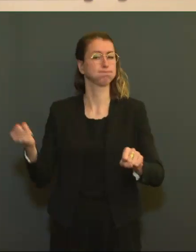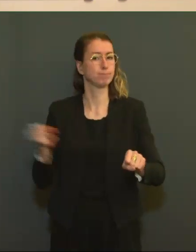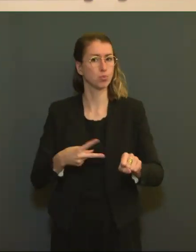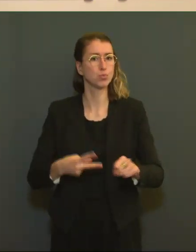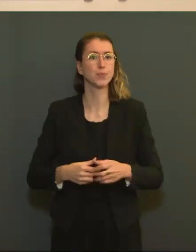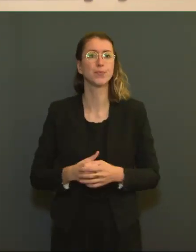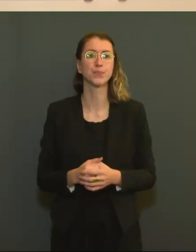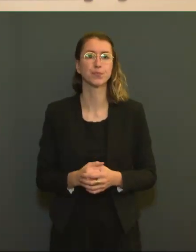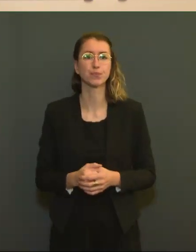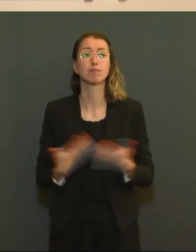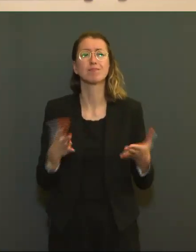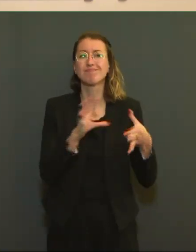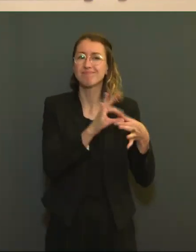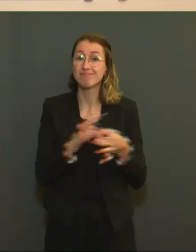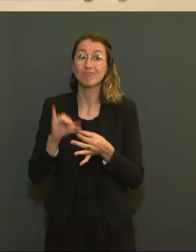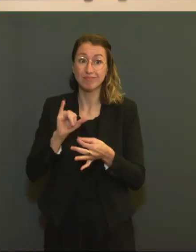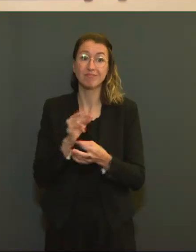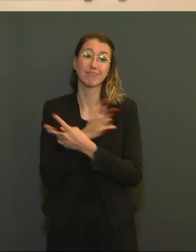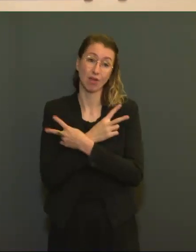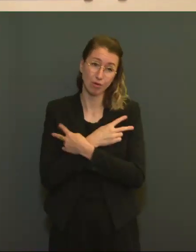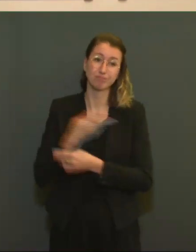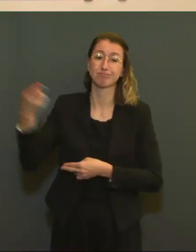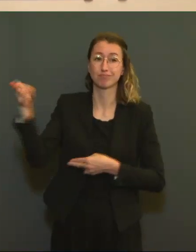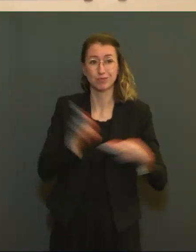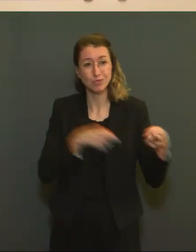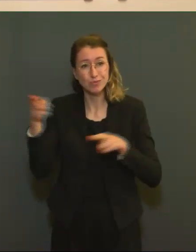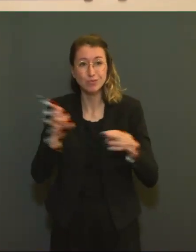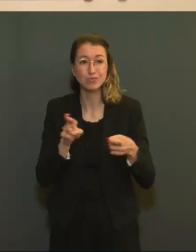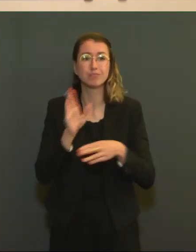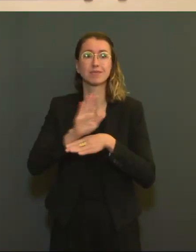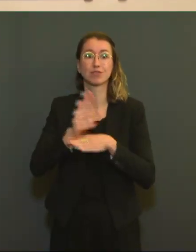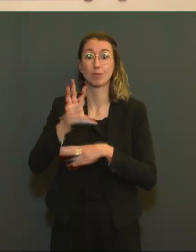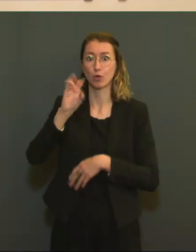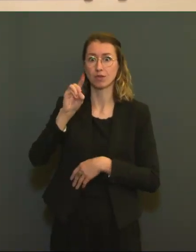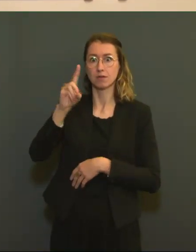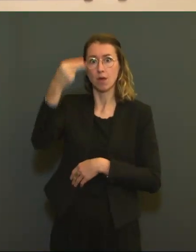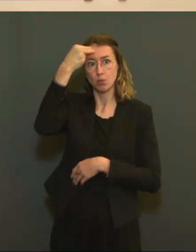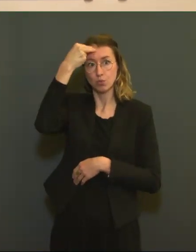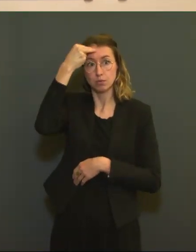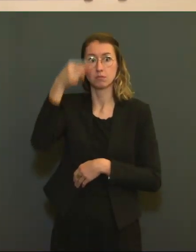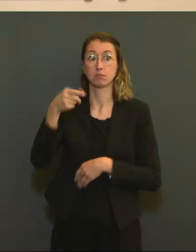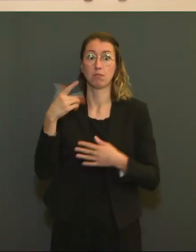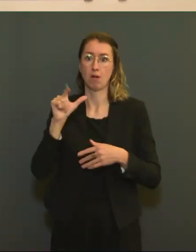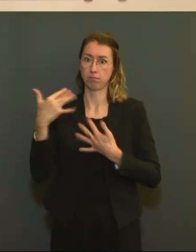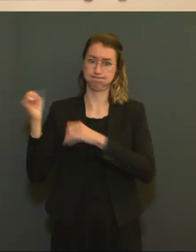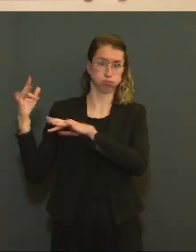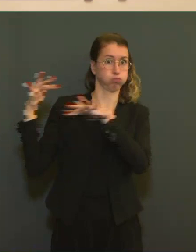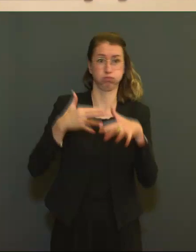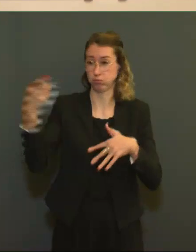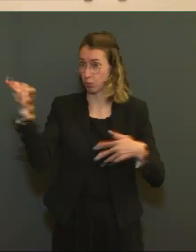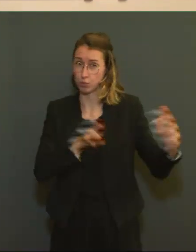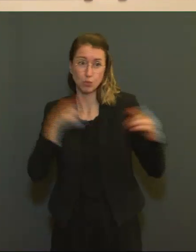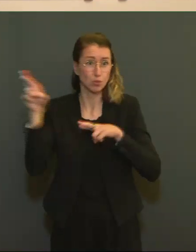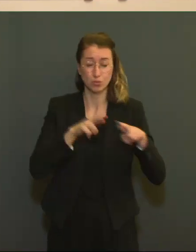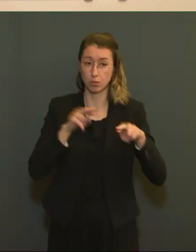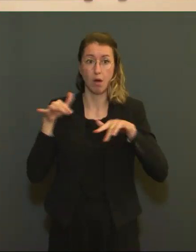des vacanciers, puisque on sait qu'au 31 août, on a eu le pic de retour des vacances d'été,